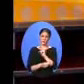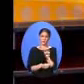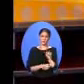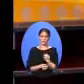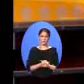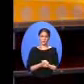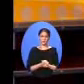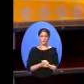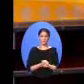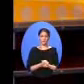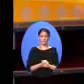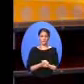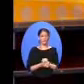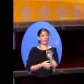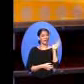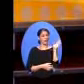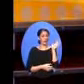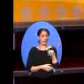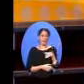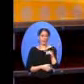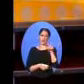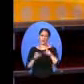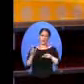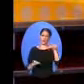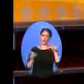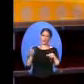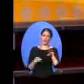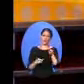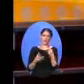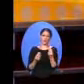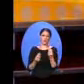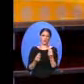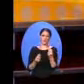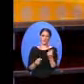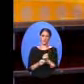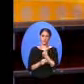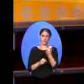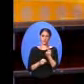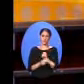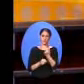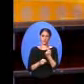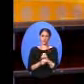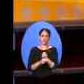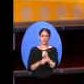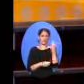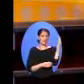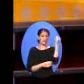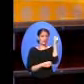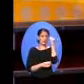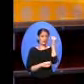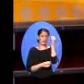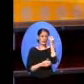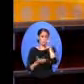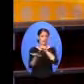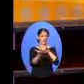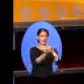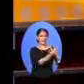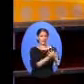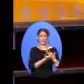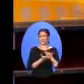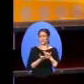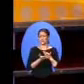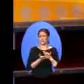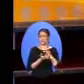שנעשית. גם באזרחות יש הרבה עבודה בבתי ספר ש...